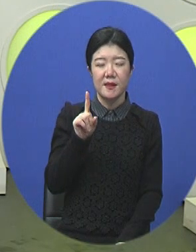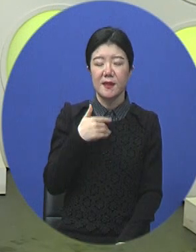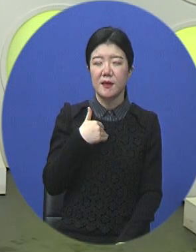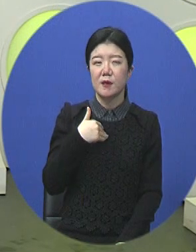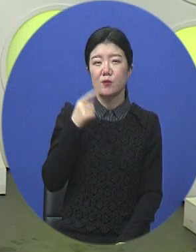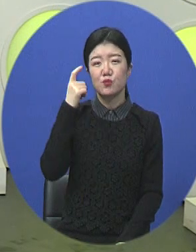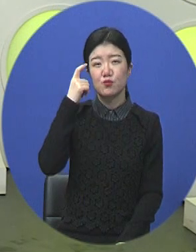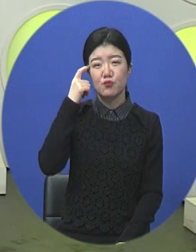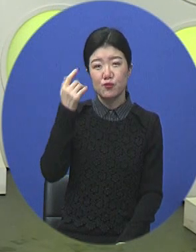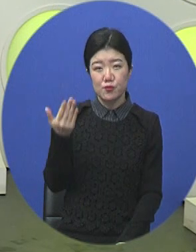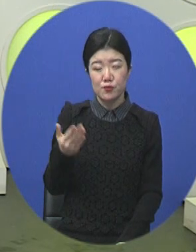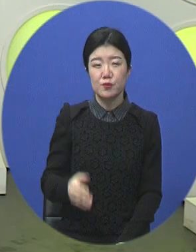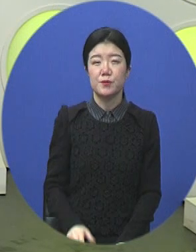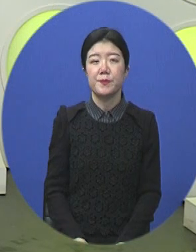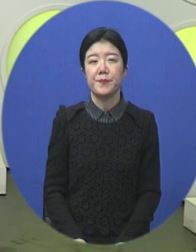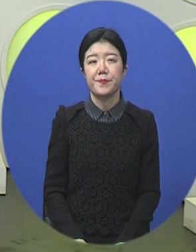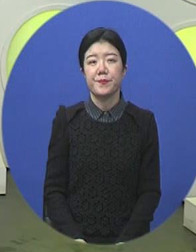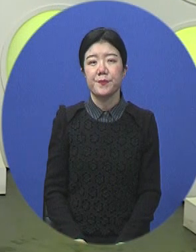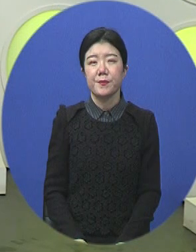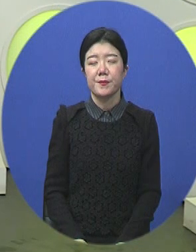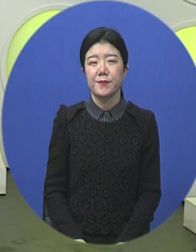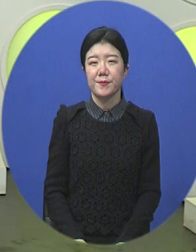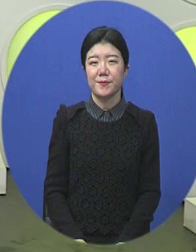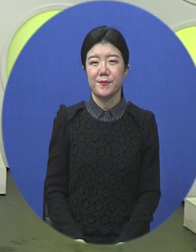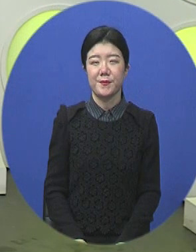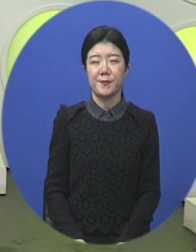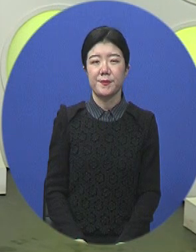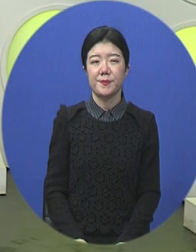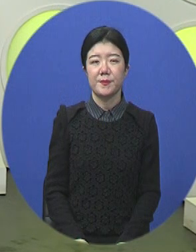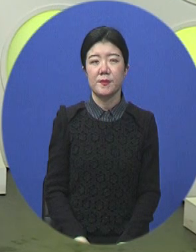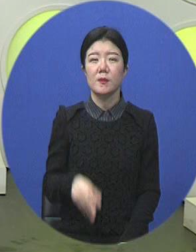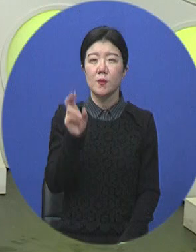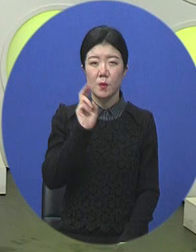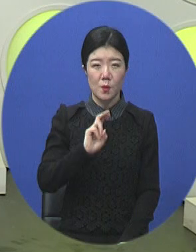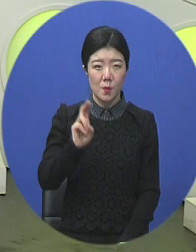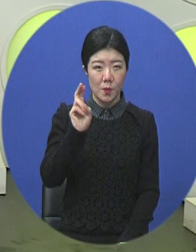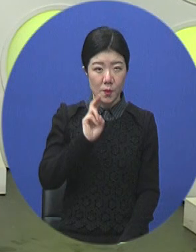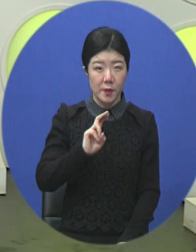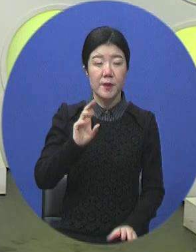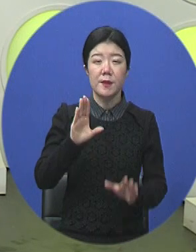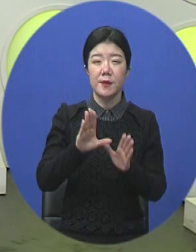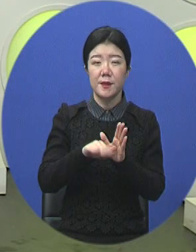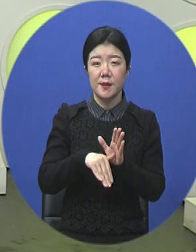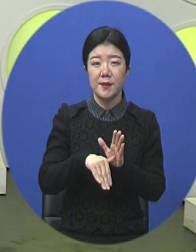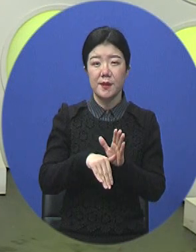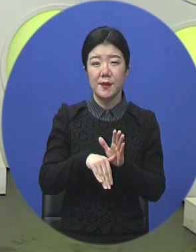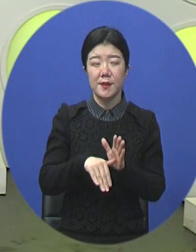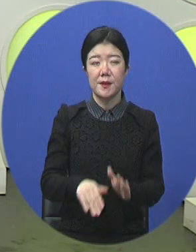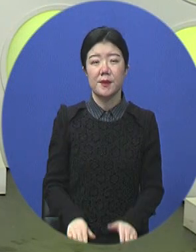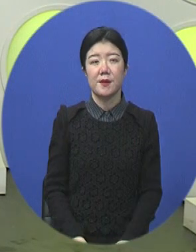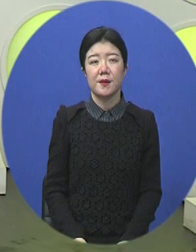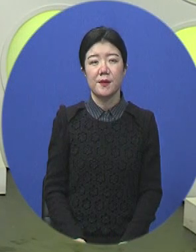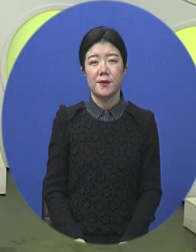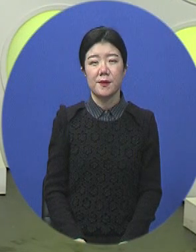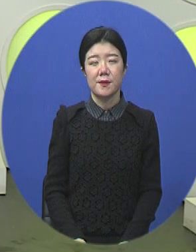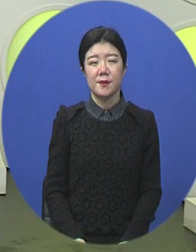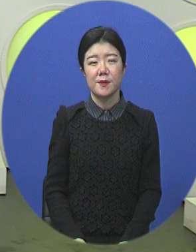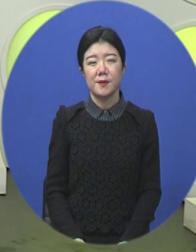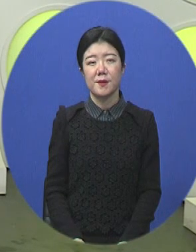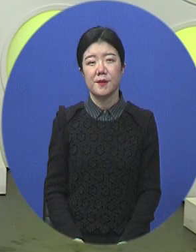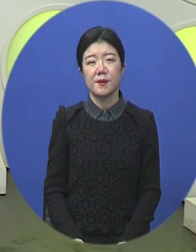문의사항이 네, 있는데요. 아버님. 열람해도 될런지 모르겠네요. 네. 그 우리가 노래를 이렇게 부르지 않습니까? 네. 노래를 부르면은